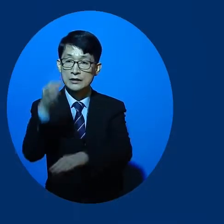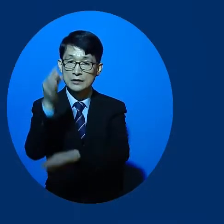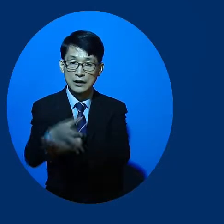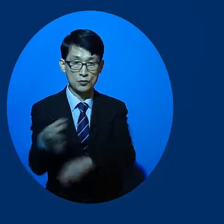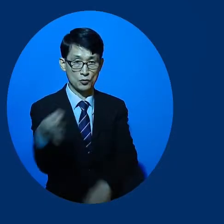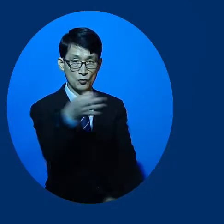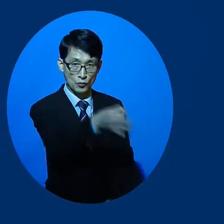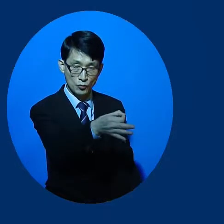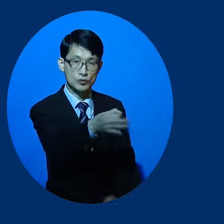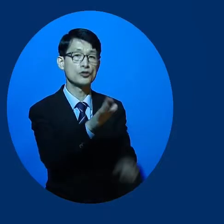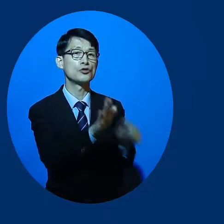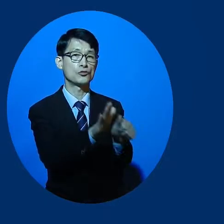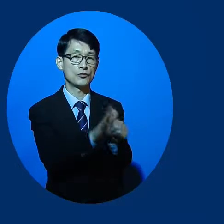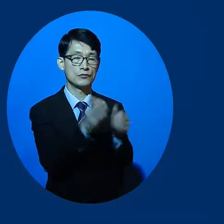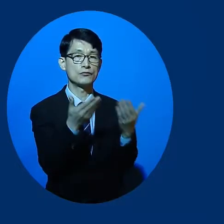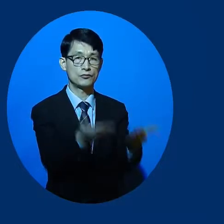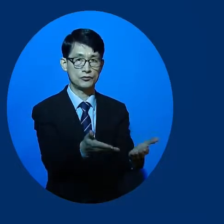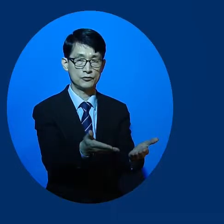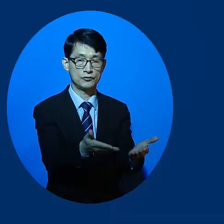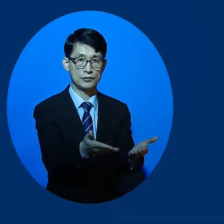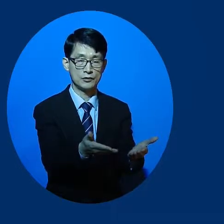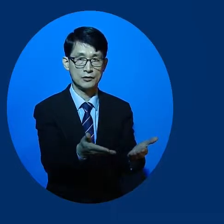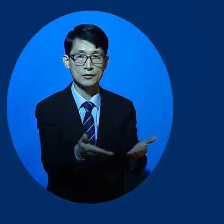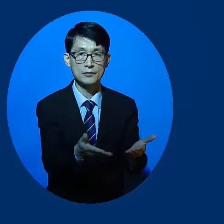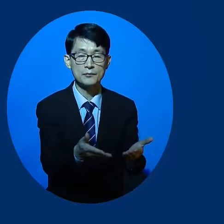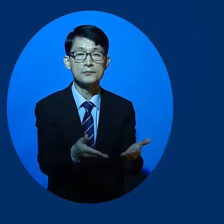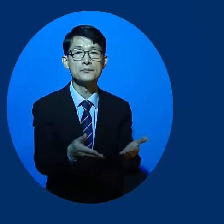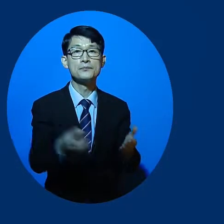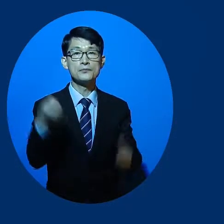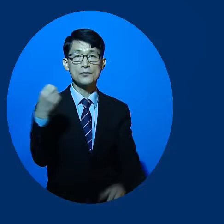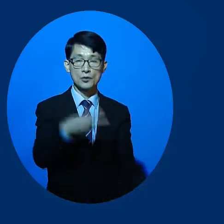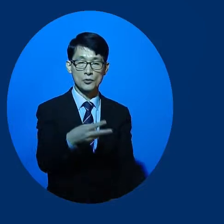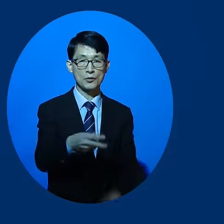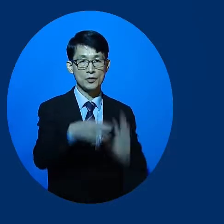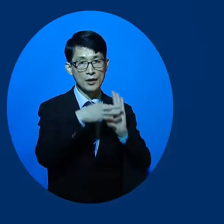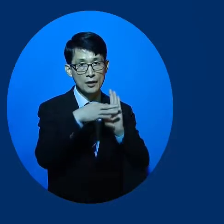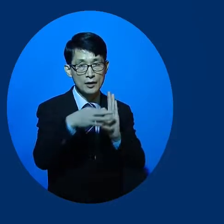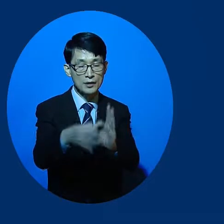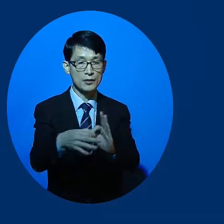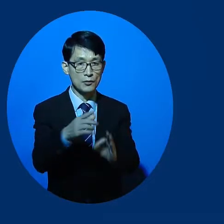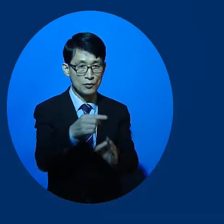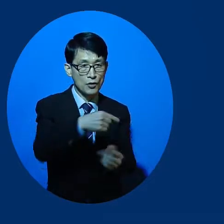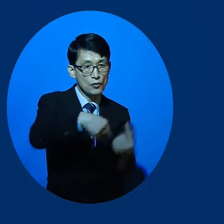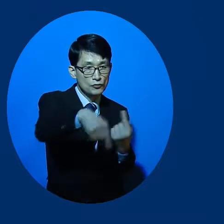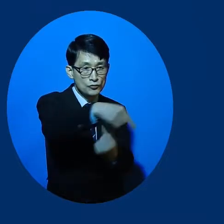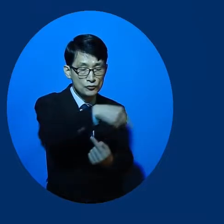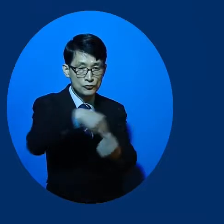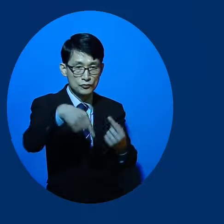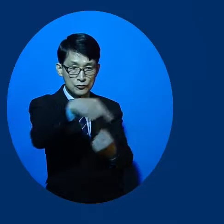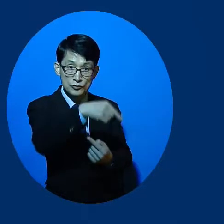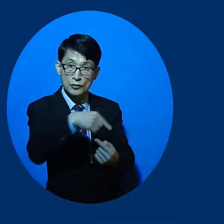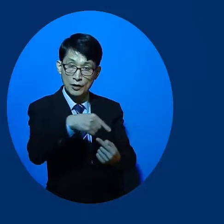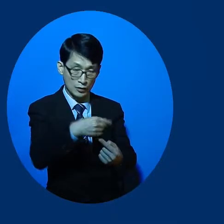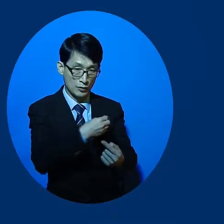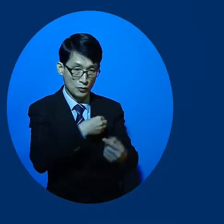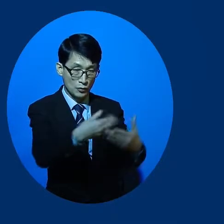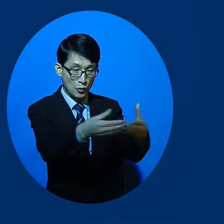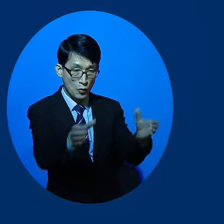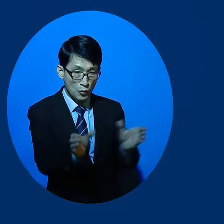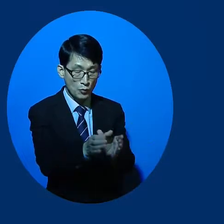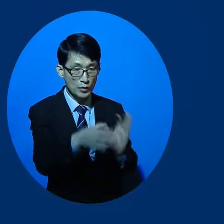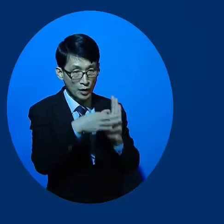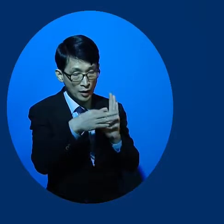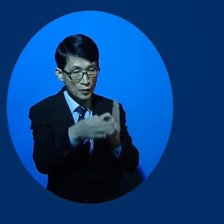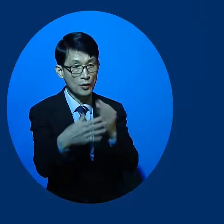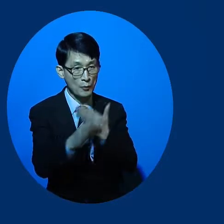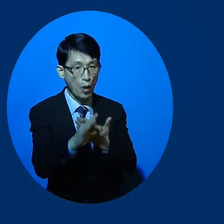같은 용품 보급 사업의 연계성이 필요합니다. 그리고 지속적으로 활발히 운영되는 동호회를 우수